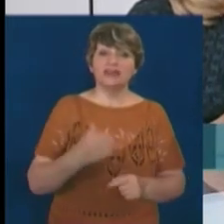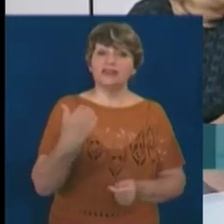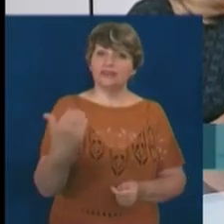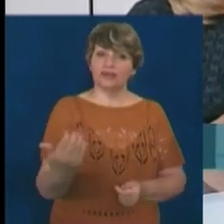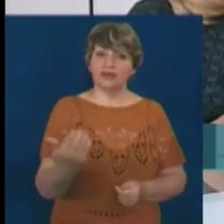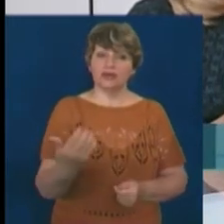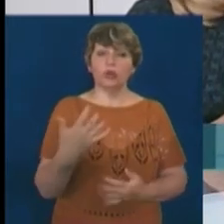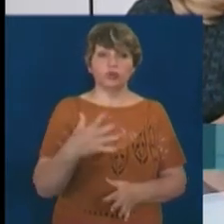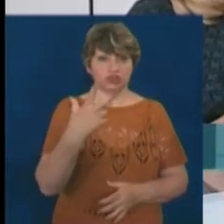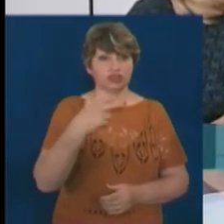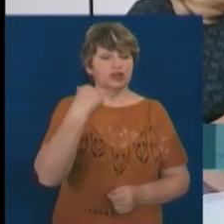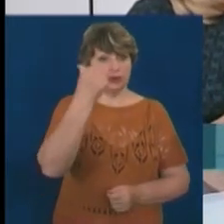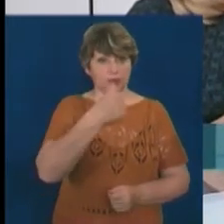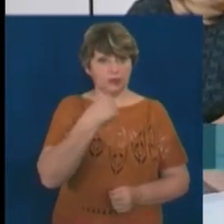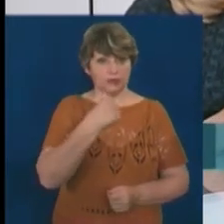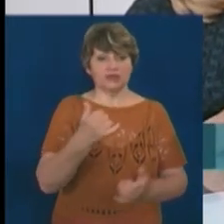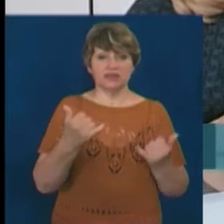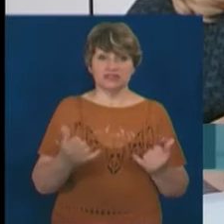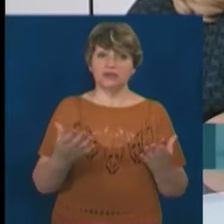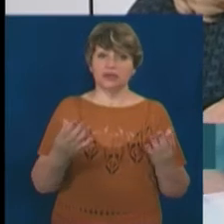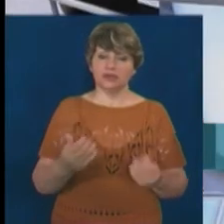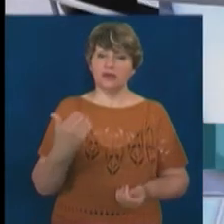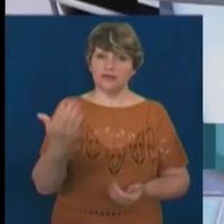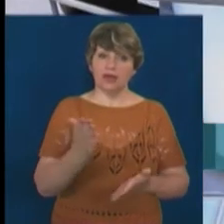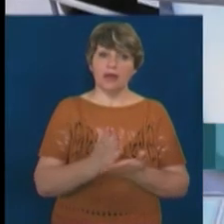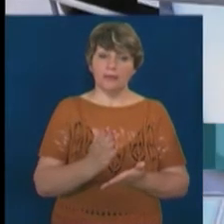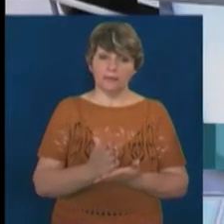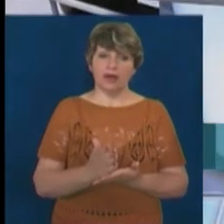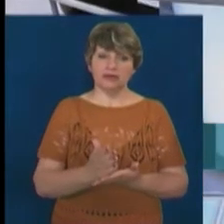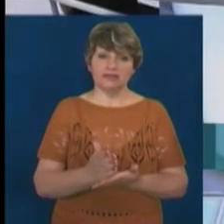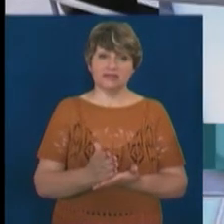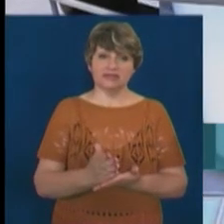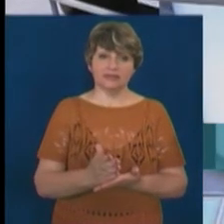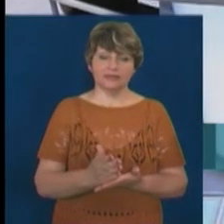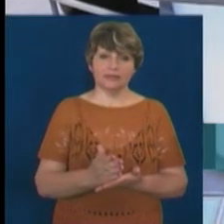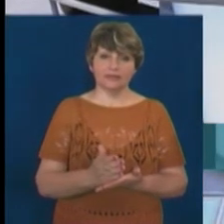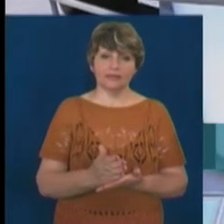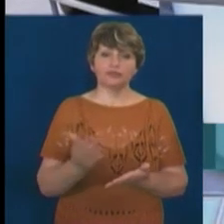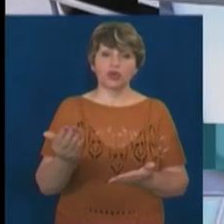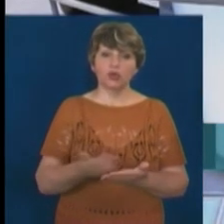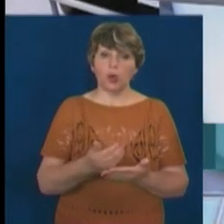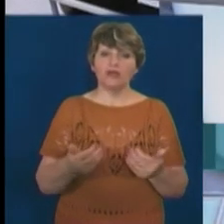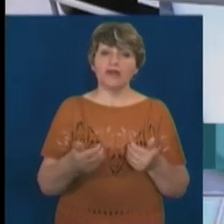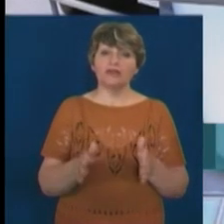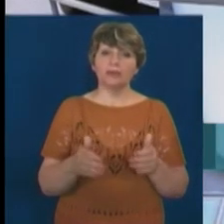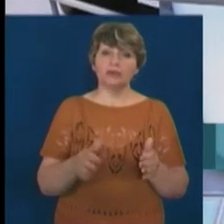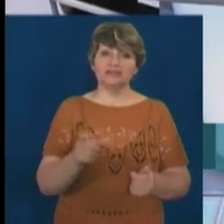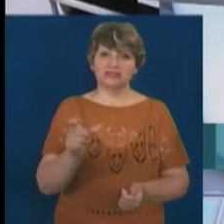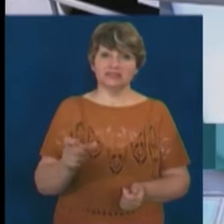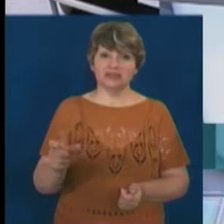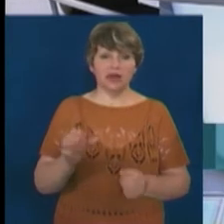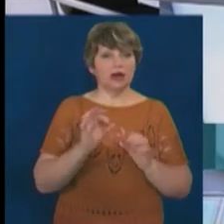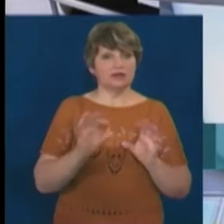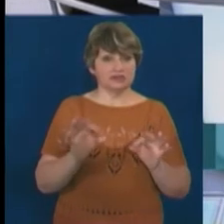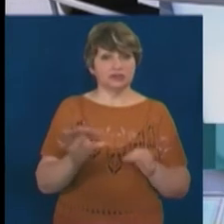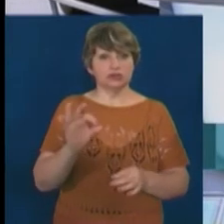Йому вже три роки. І на сьогоднішній ви маєте чергову хвилю випускників, назвем це так. Розкажіть, будь ласка, про